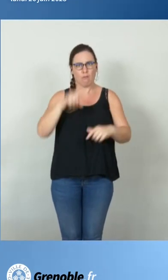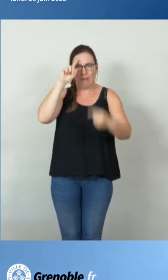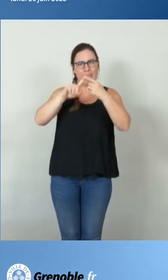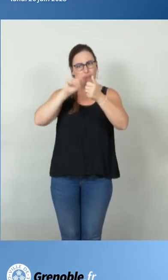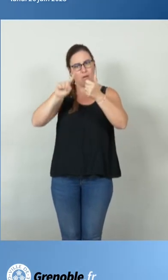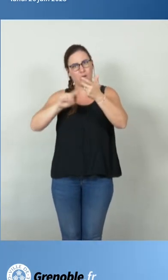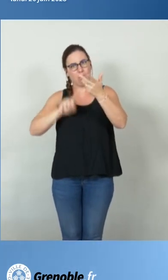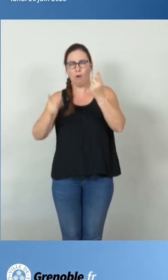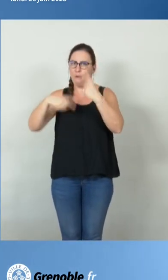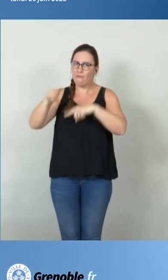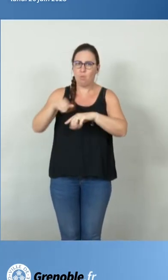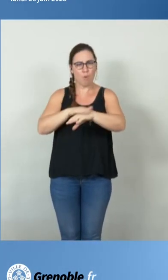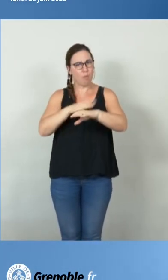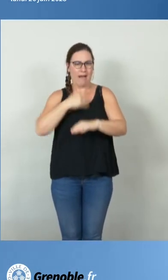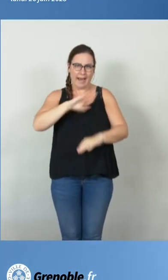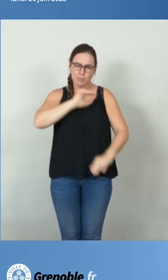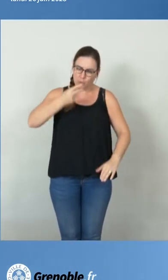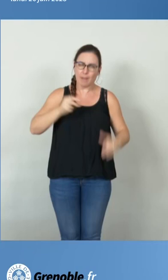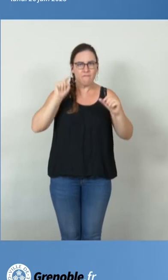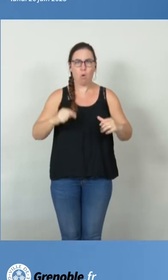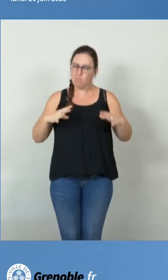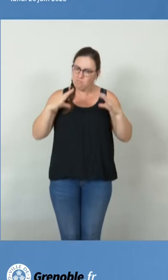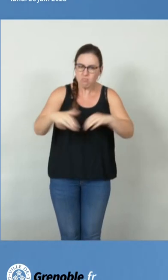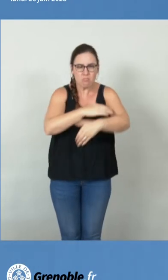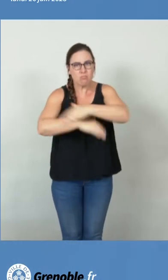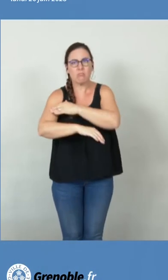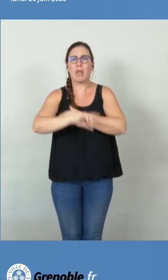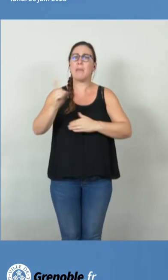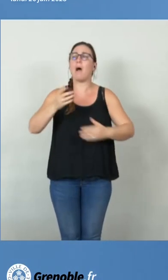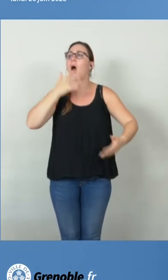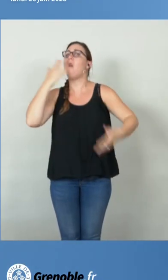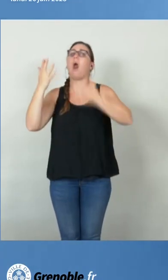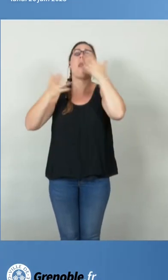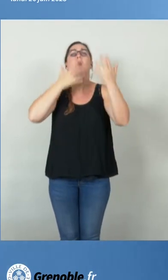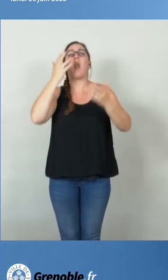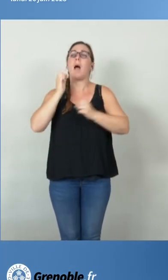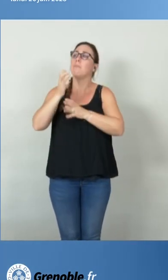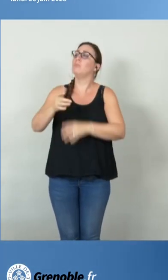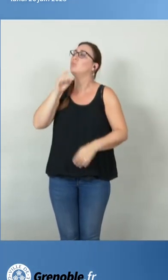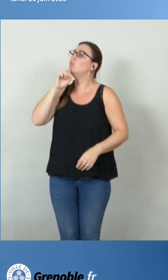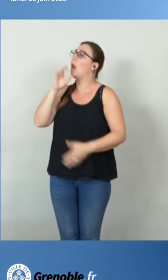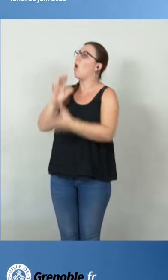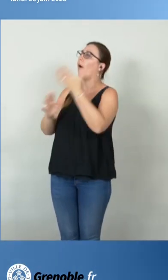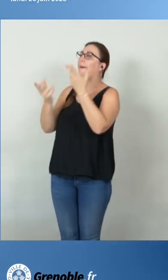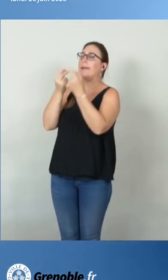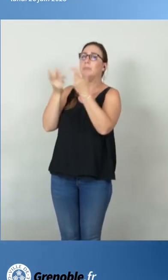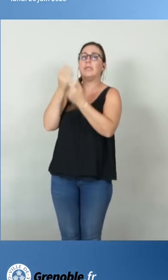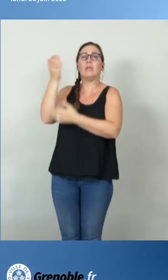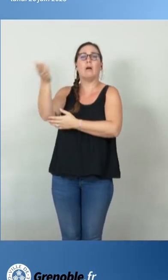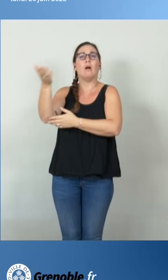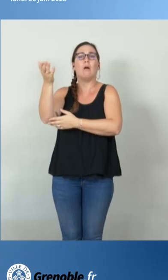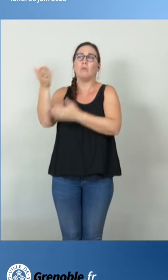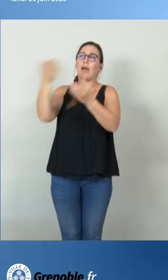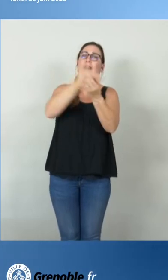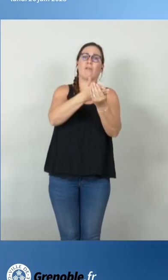vous portiez une politique responsable et non pas un quant à toi comme Eric Piol l'a fait tout à l'heure dans sa l'intervention